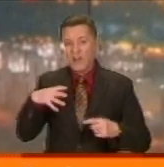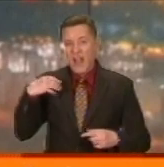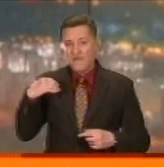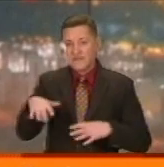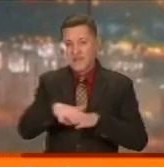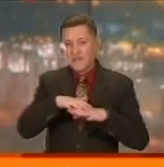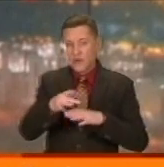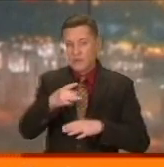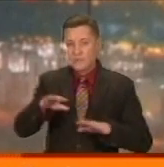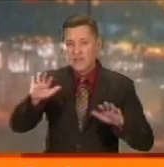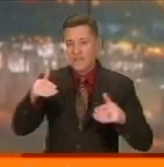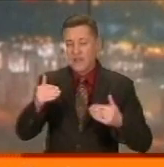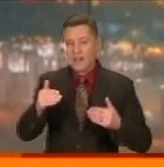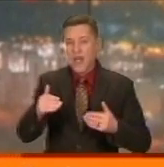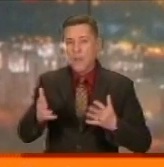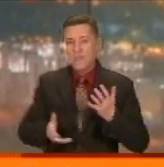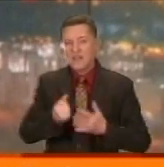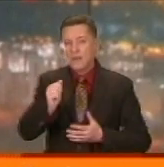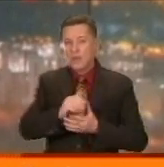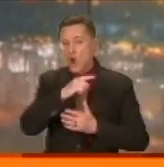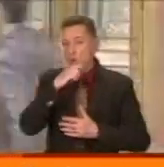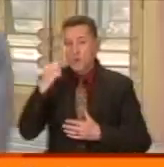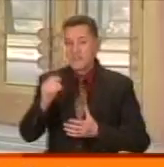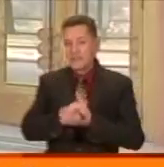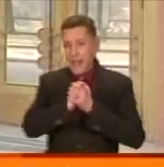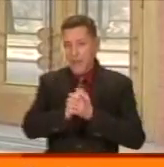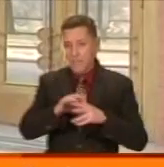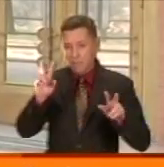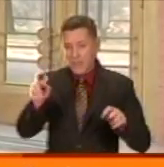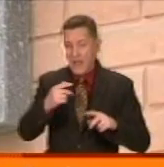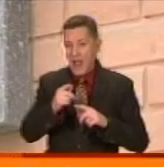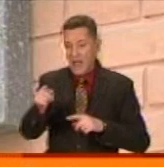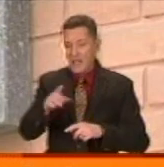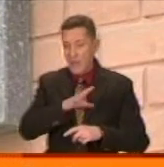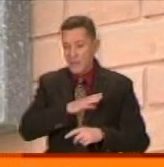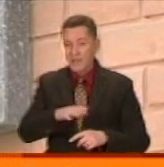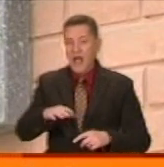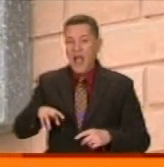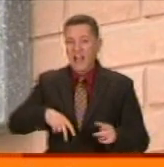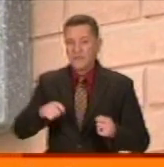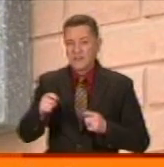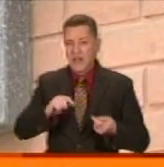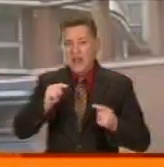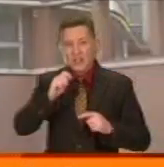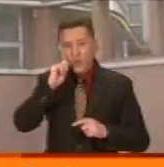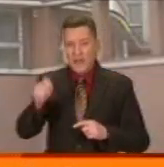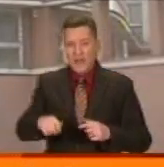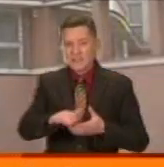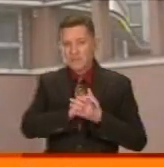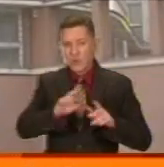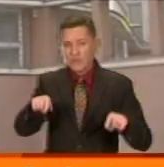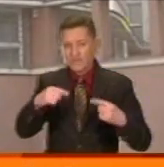і закликала підтримувати руський мір. Військовослужбовиця була адміністраторкою і модераторкою антиукраїнських спільнот, створювала їх